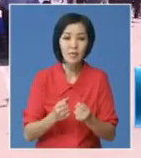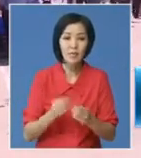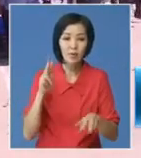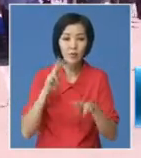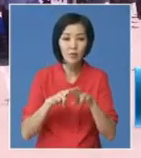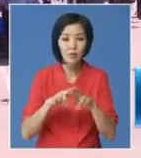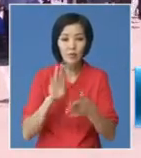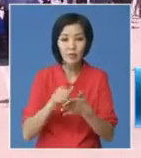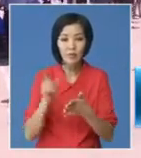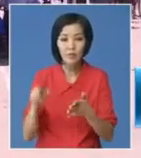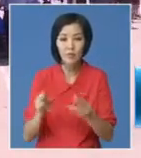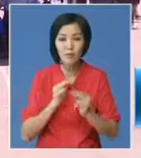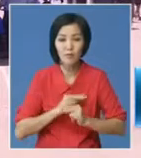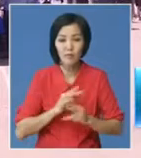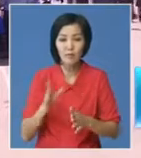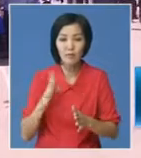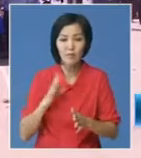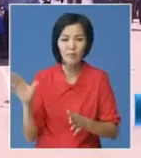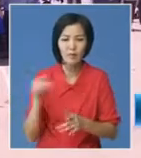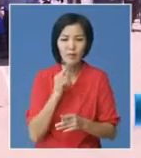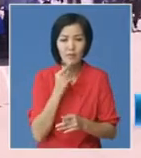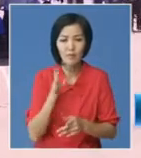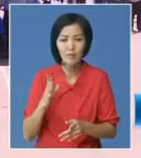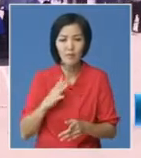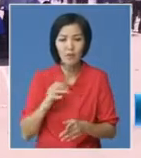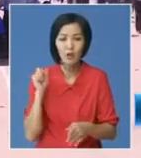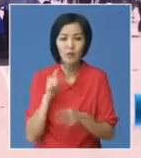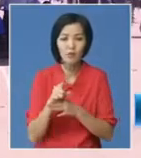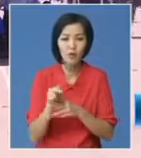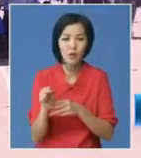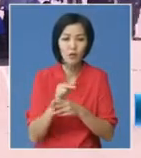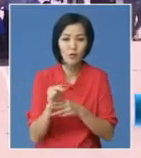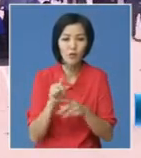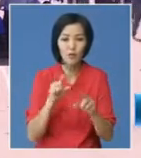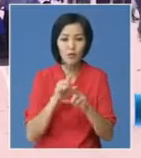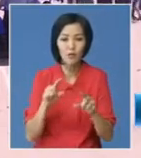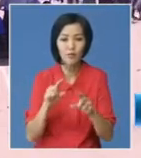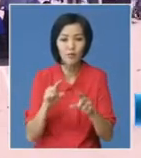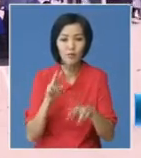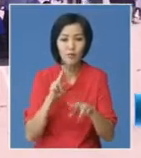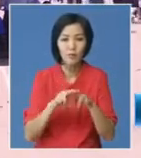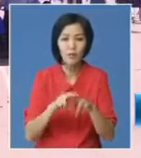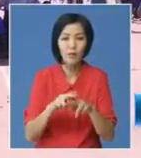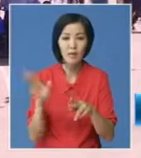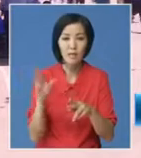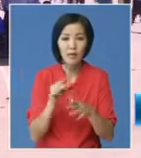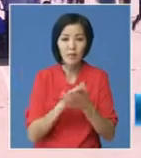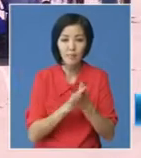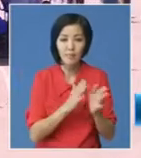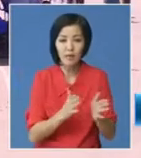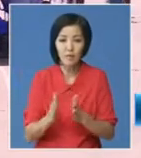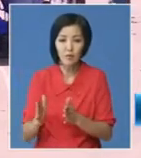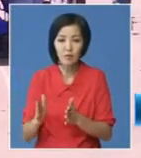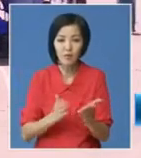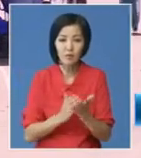қызмет атқардым. Ол кездегі қиындықтарды бәріңіз білесіздер. Ал бізге жүктелген міндет түзету мекемесінің шырқын бұзбай бір қалыпта ұстап тұру. Сол жылдары қызмет еткендер